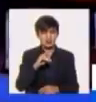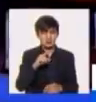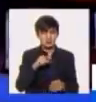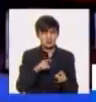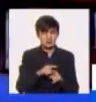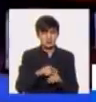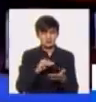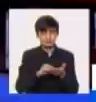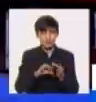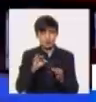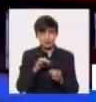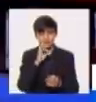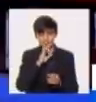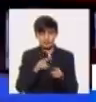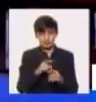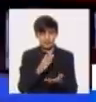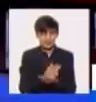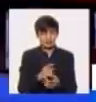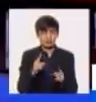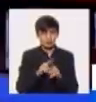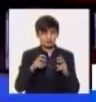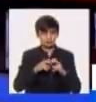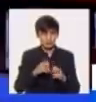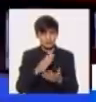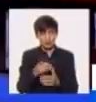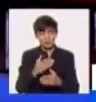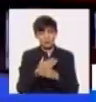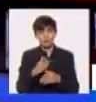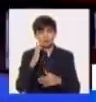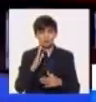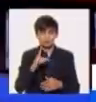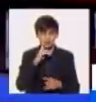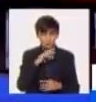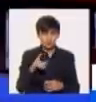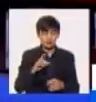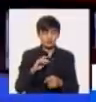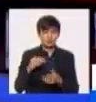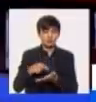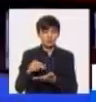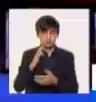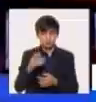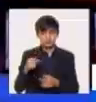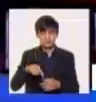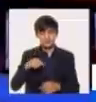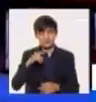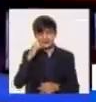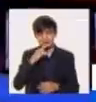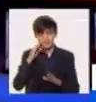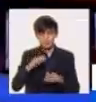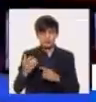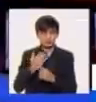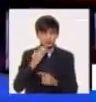Данные альтернативные препараты тоже уже рассматриваются по закупу и завозу в нашу